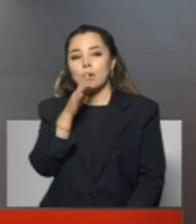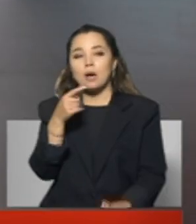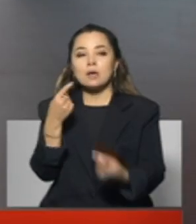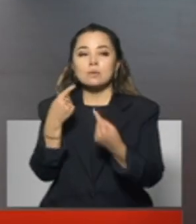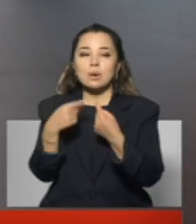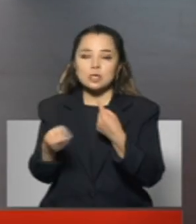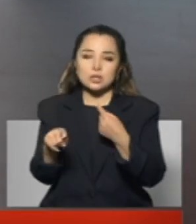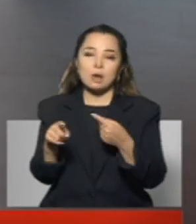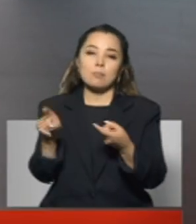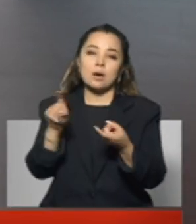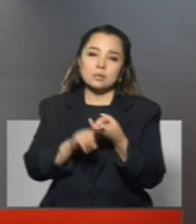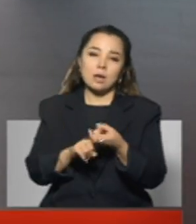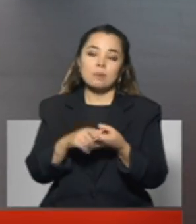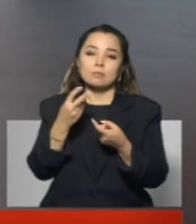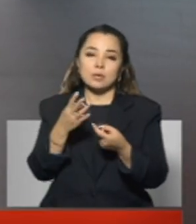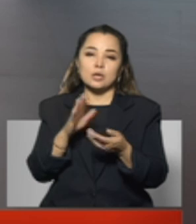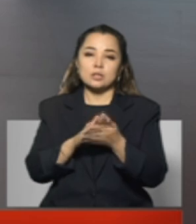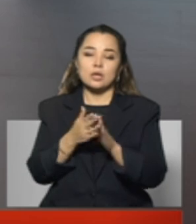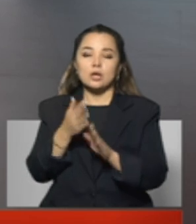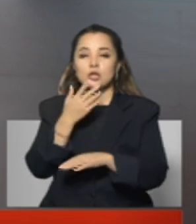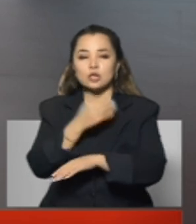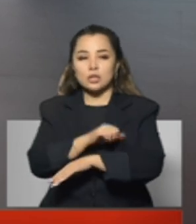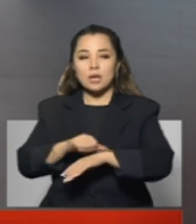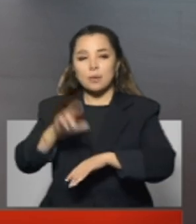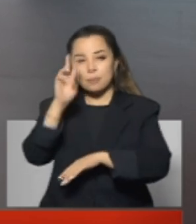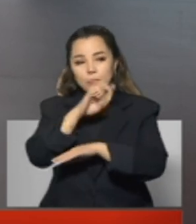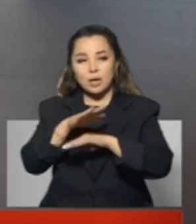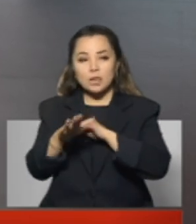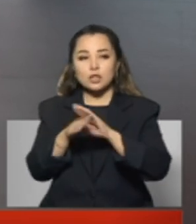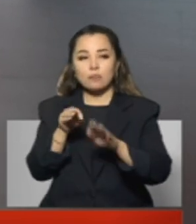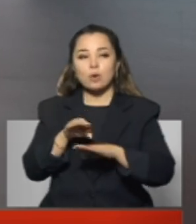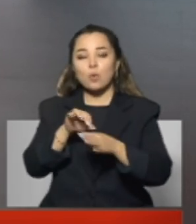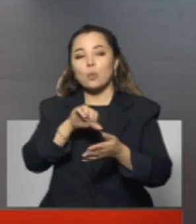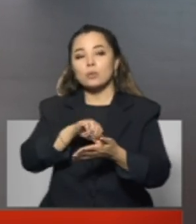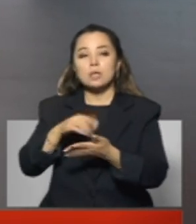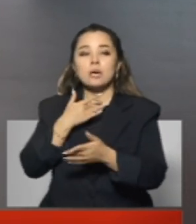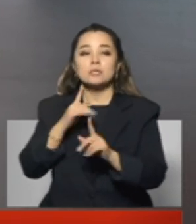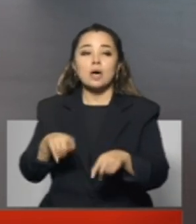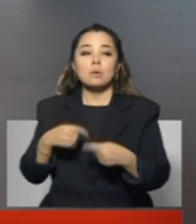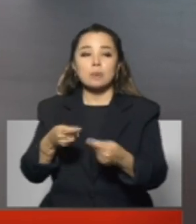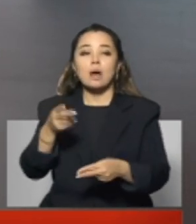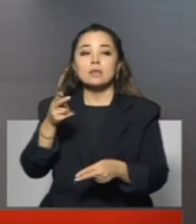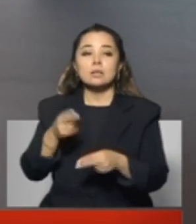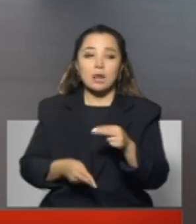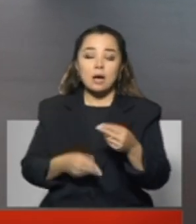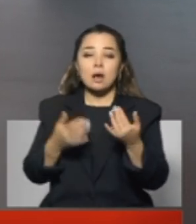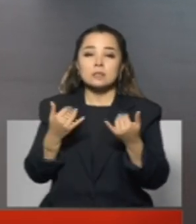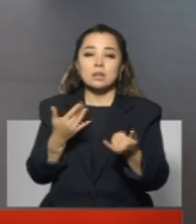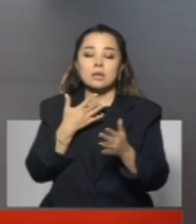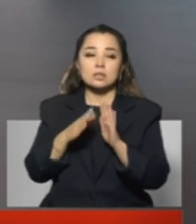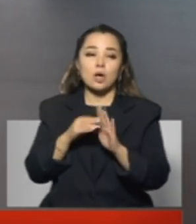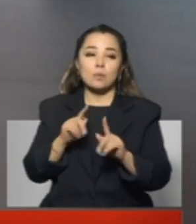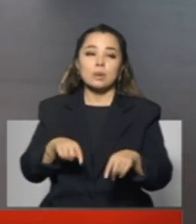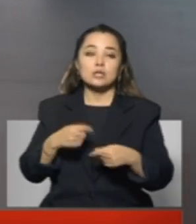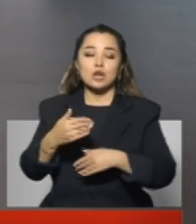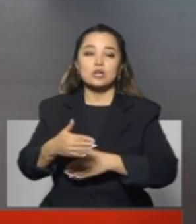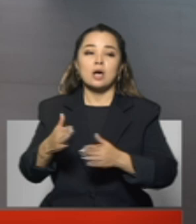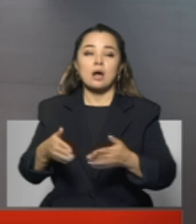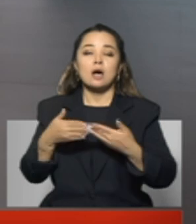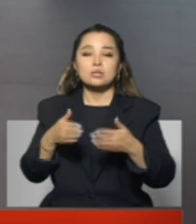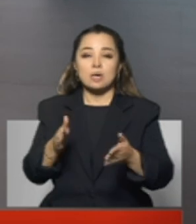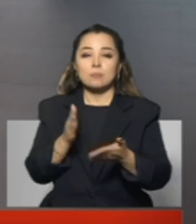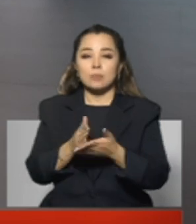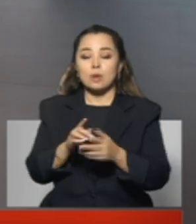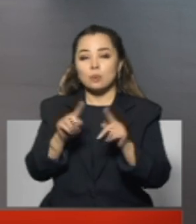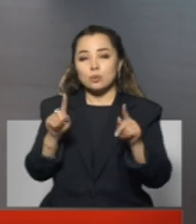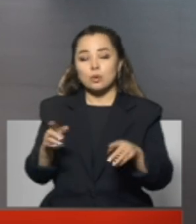Уақыт айырмашылығына байланысты бірқатар шет мемлекеттегі референдум учаскелерінде дауыс беру аяқталды. Енді дауыс беру жәшіктері ашылып,